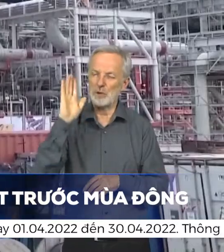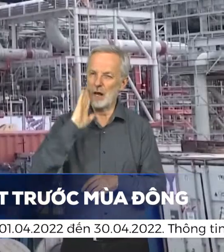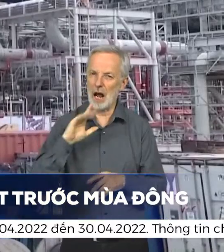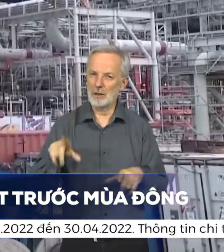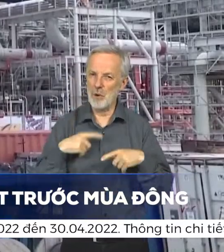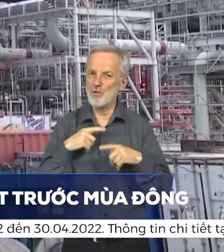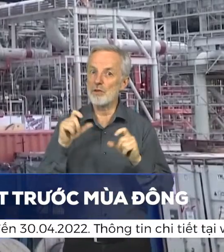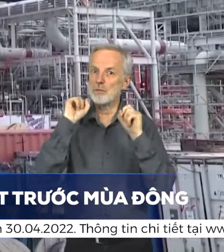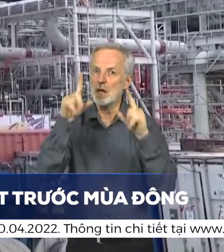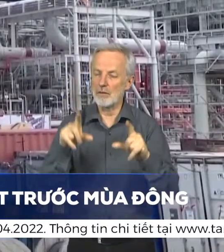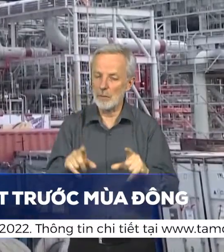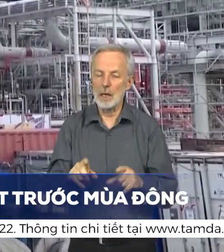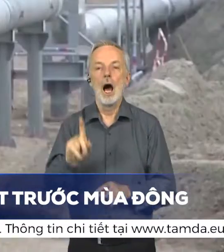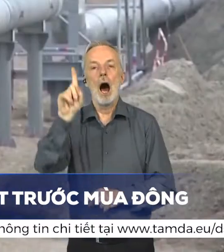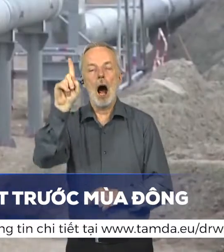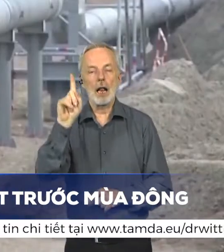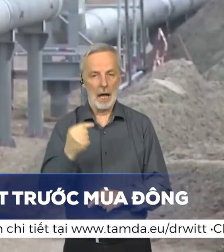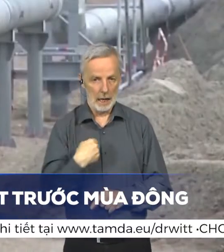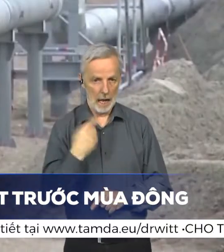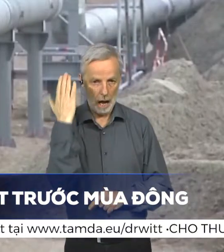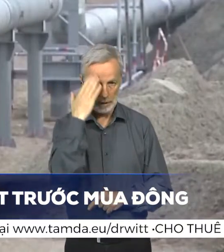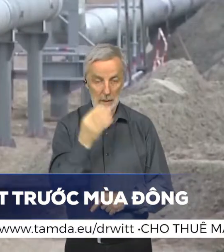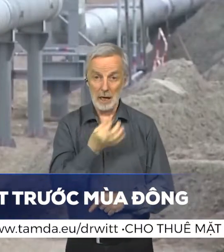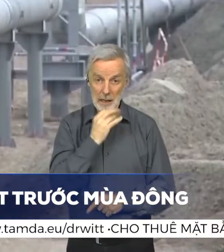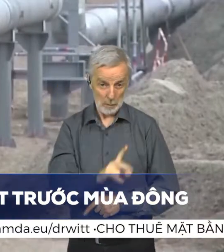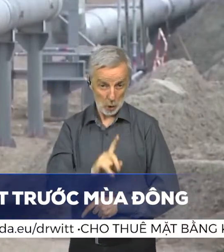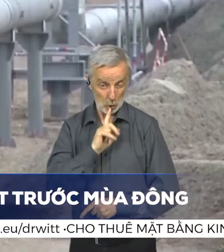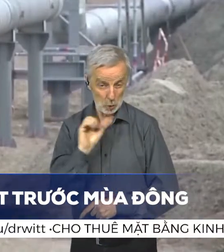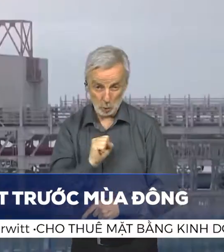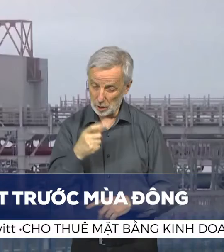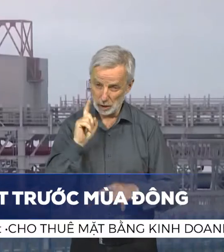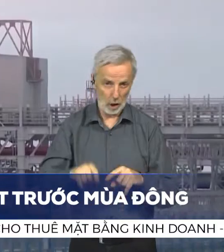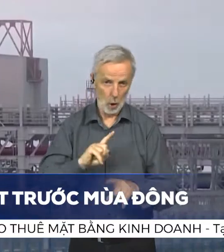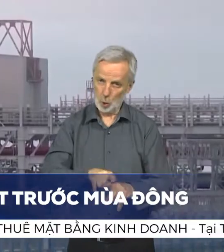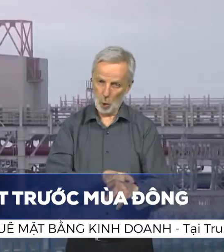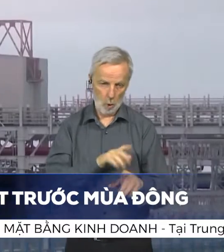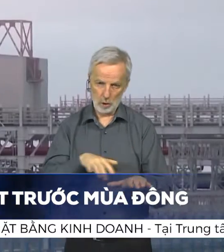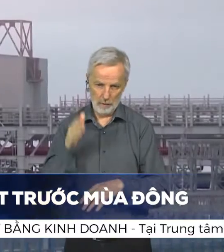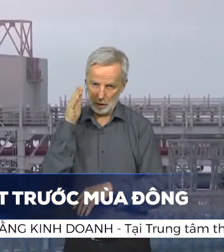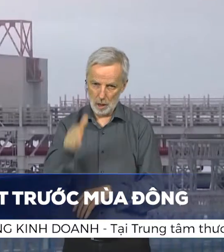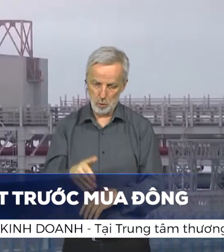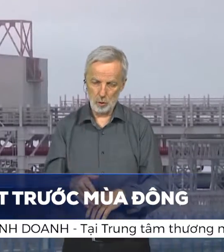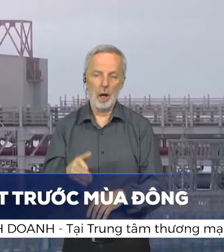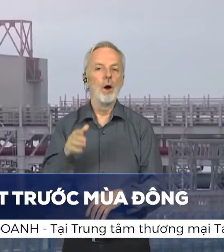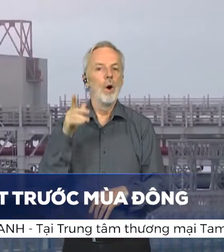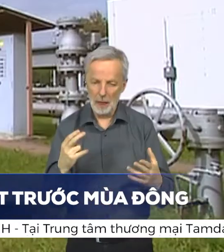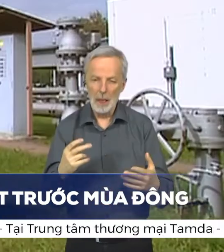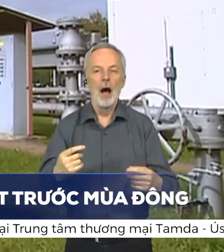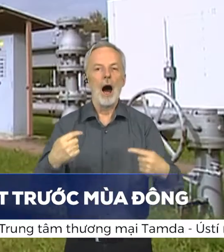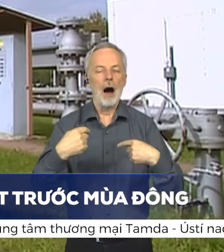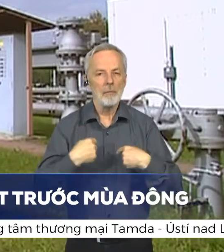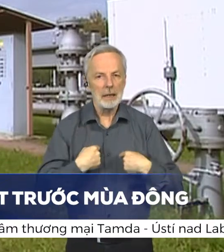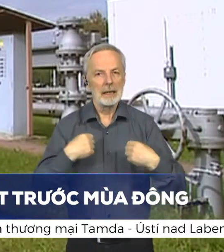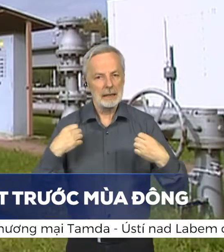đông tới và có thể ngăn chặn được những thiệt hại kinh tế có thể xảy ra đối với Cộng hòa Séc trong trường hợp nguồn cung khí đốt bị ngừng lại. Hiện tại,